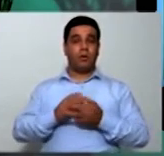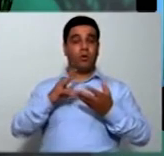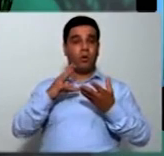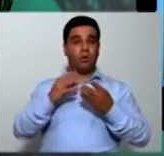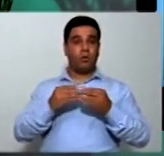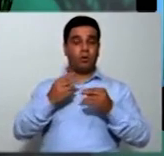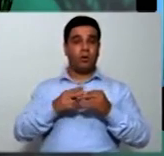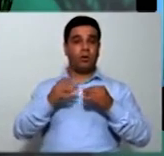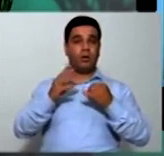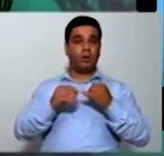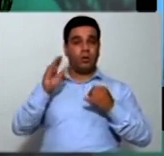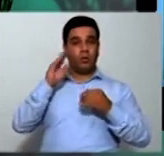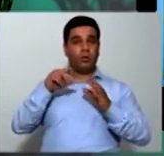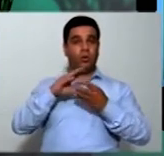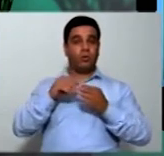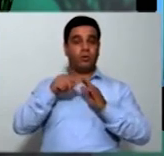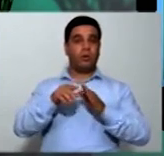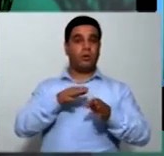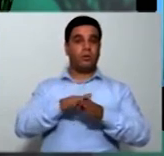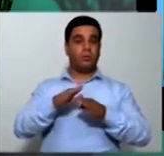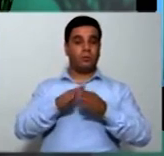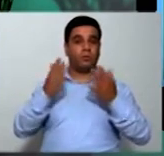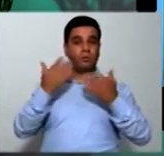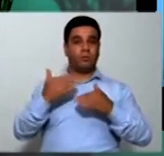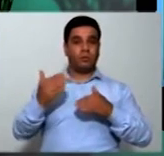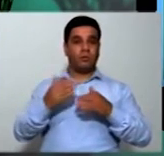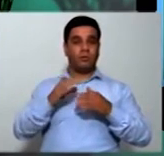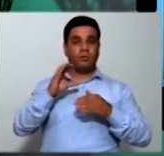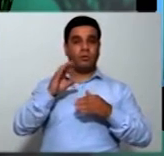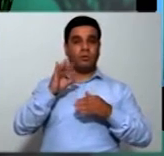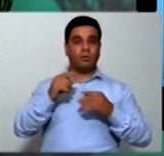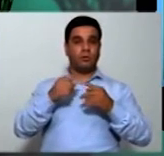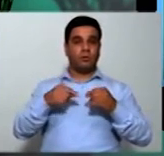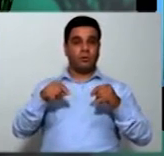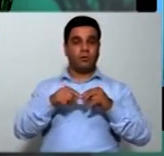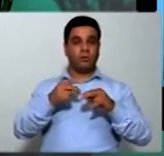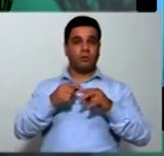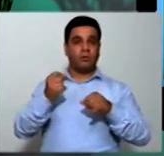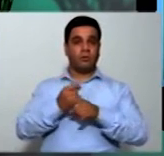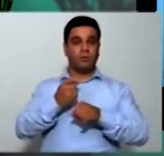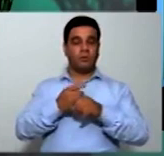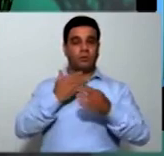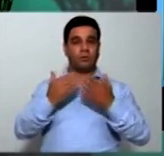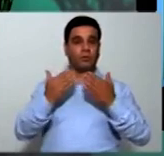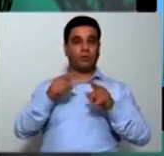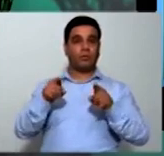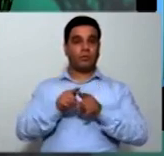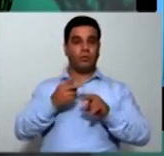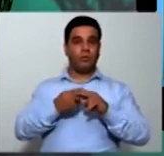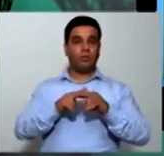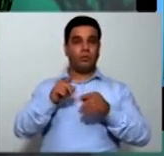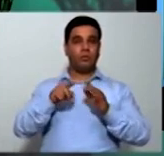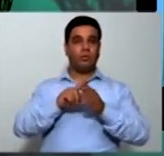Natijada yer suv islohoti amalga oshirib bo'lingach, sovet jamiyatida bozor munosabatlari muhiti